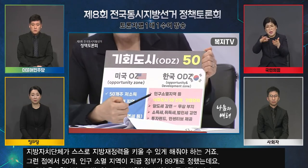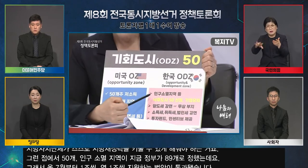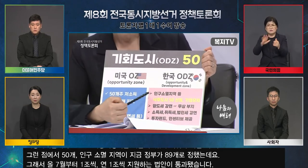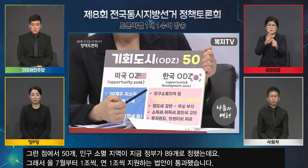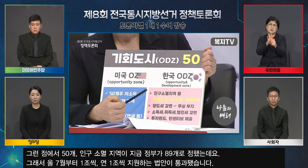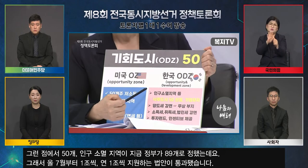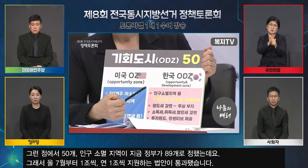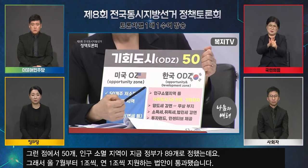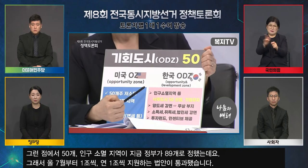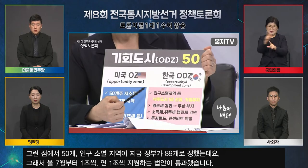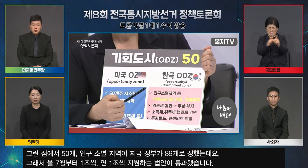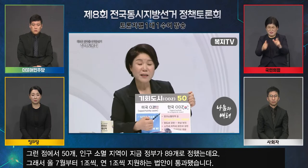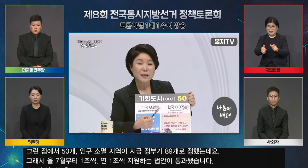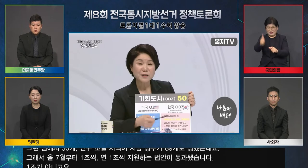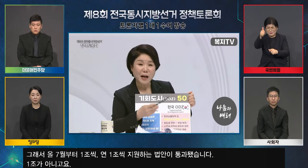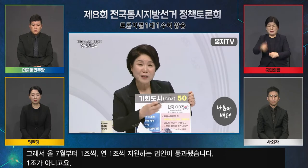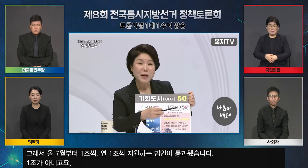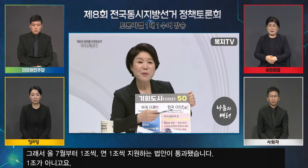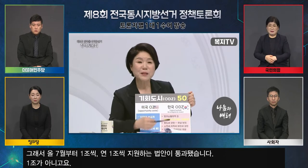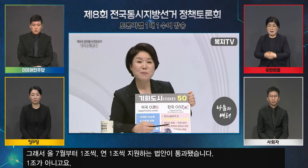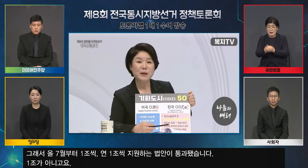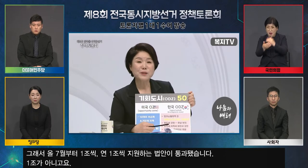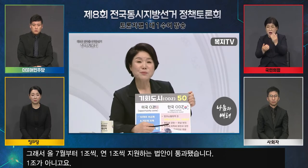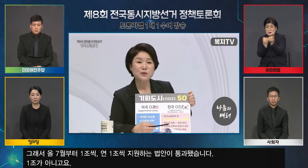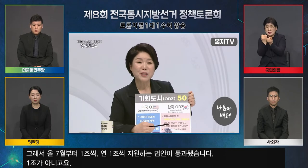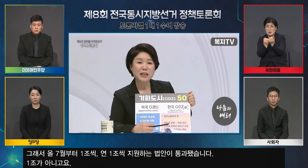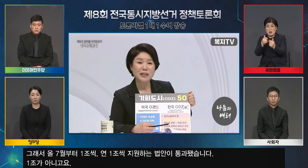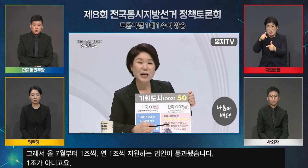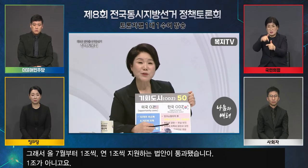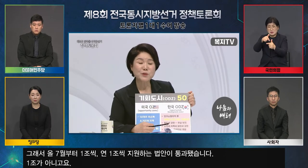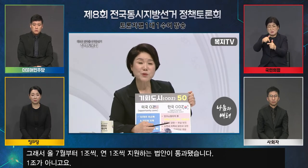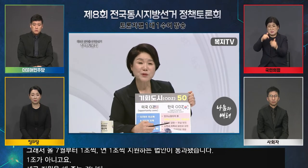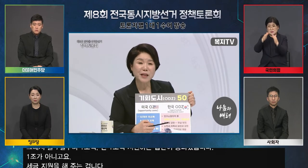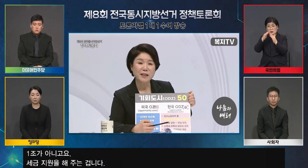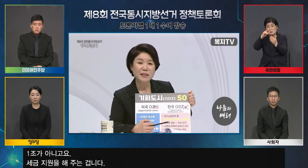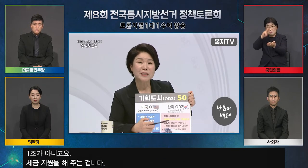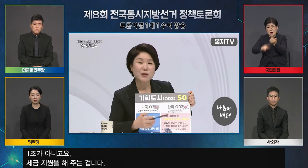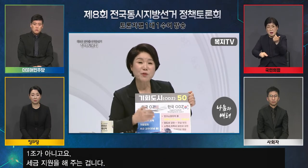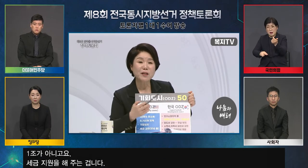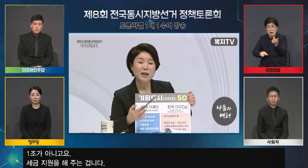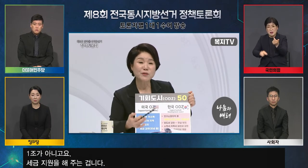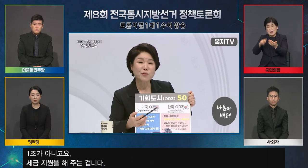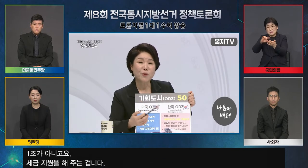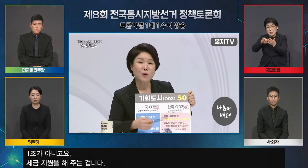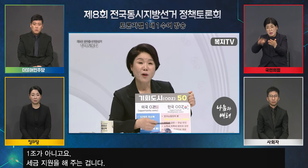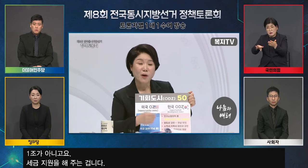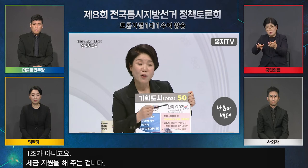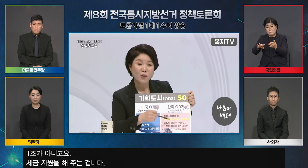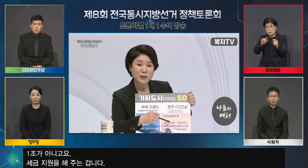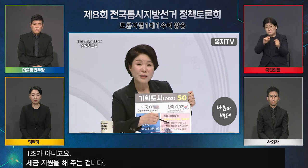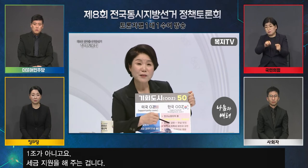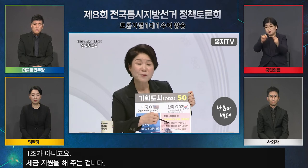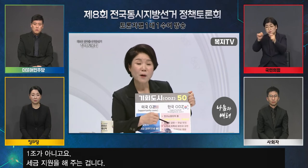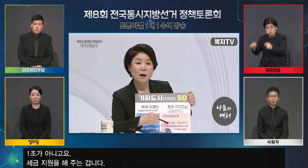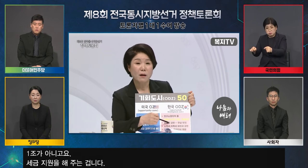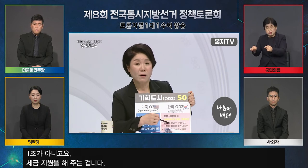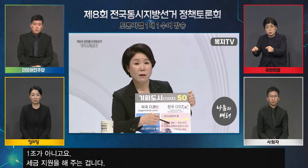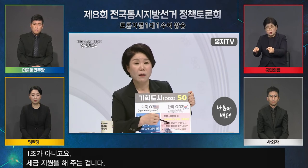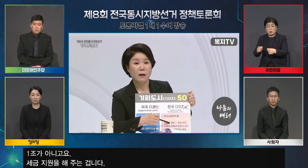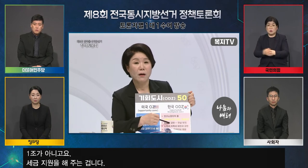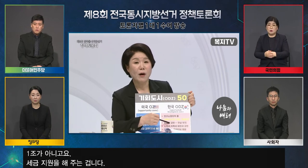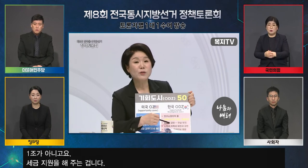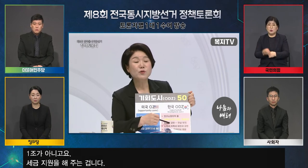해주는 겁니다. 아까 얘기하신 강남에 집하신 분이 양도소득세를 일단 위해를 해주고 지금